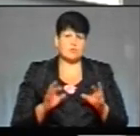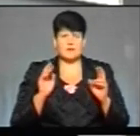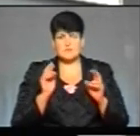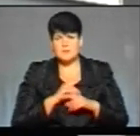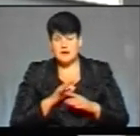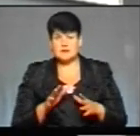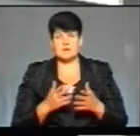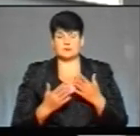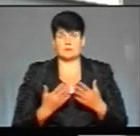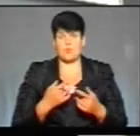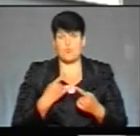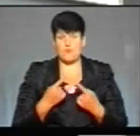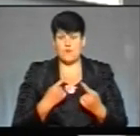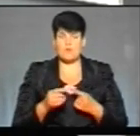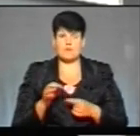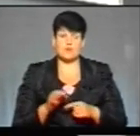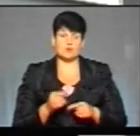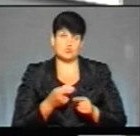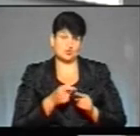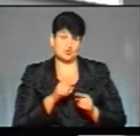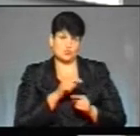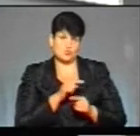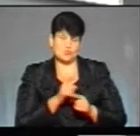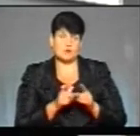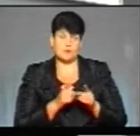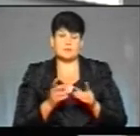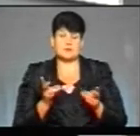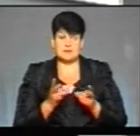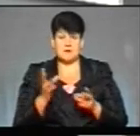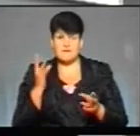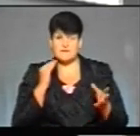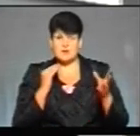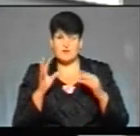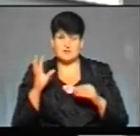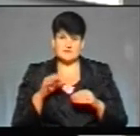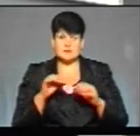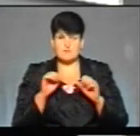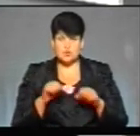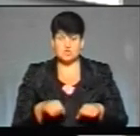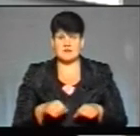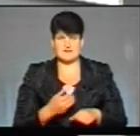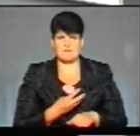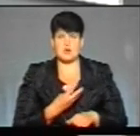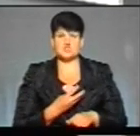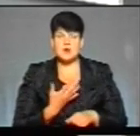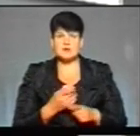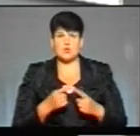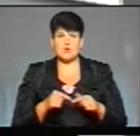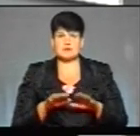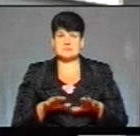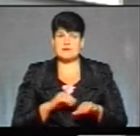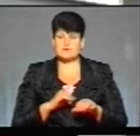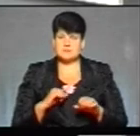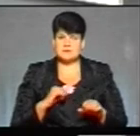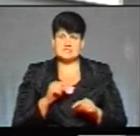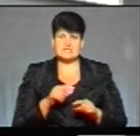десь, якщо ми говоримо про якраз цю реформу, то десь треба врахувати всі можливі бажання і органів місцевого самоврядування з їхніми